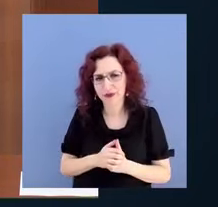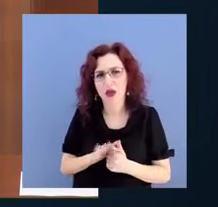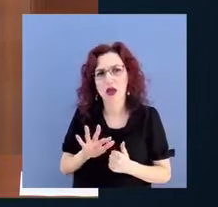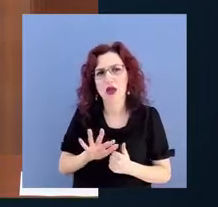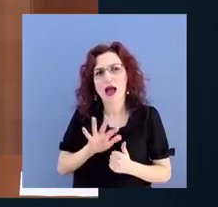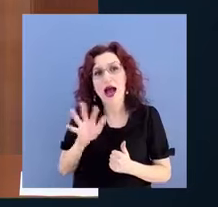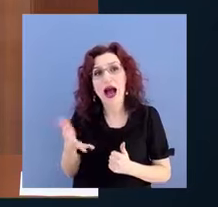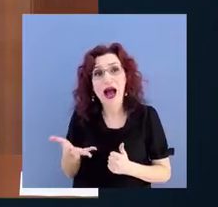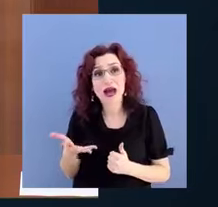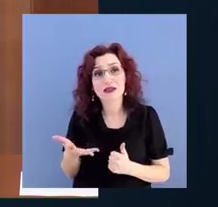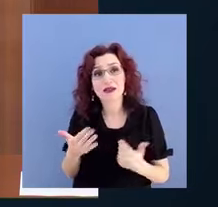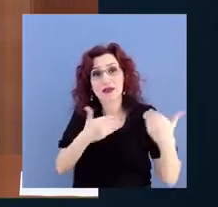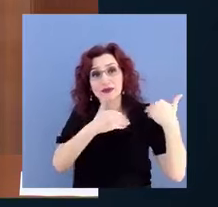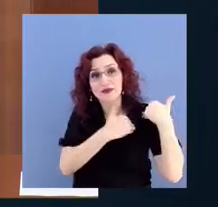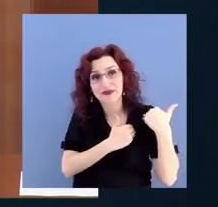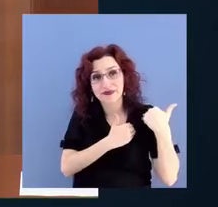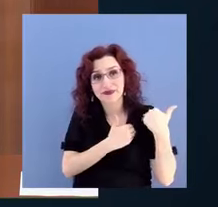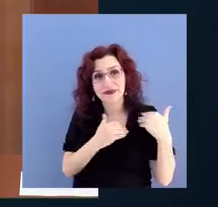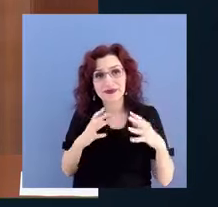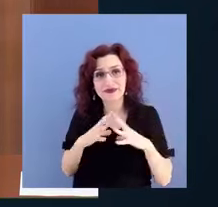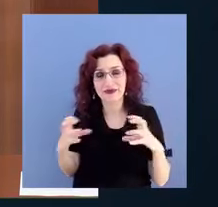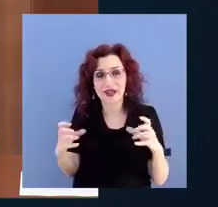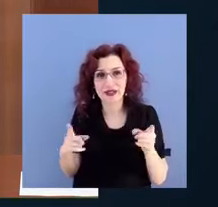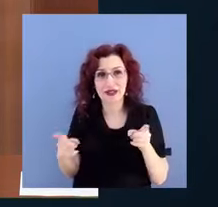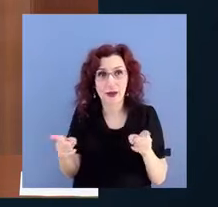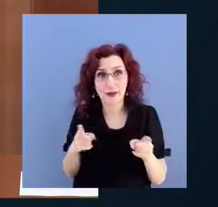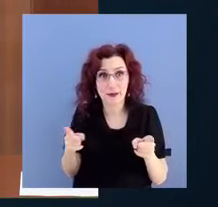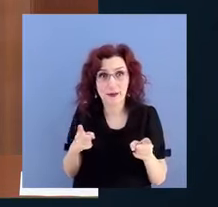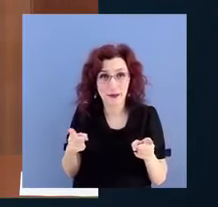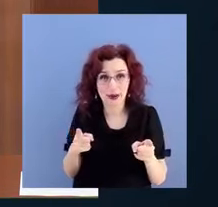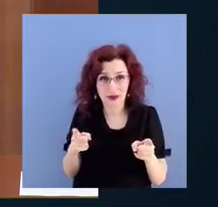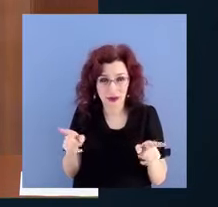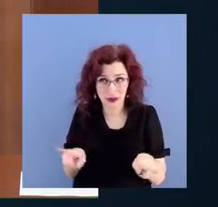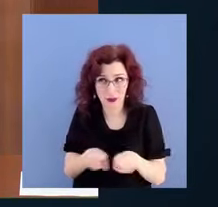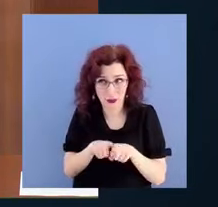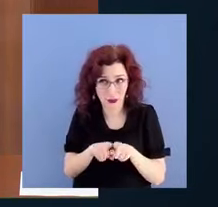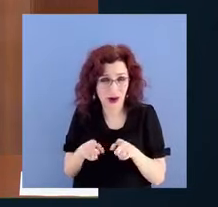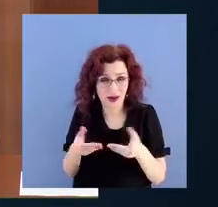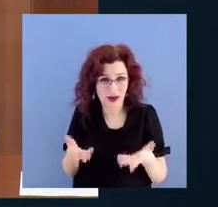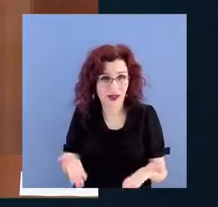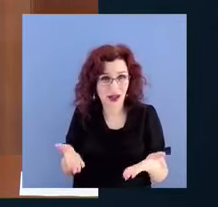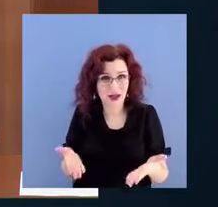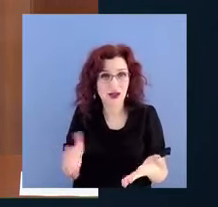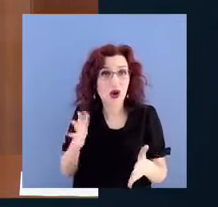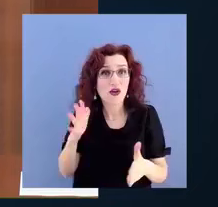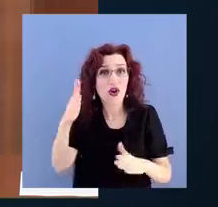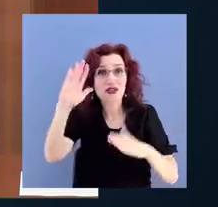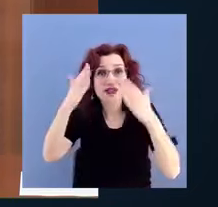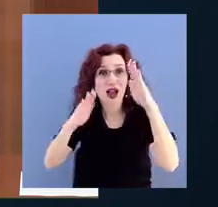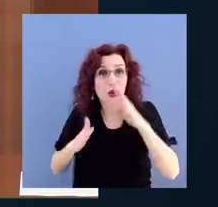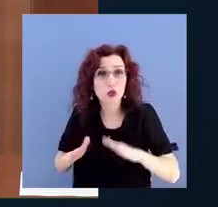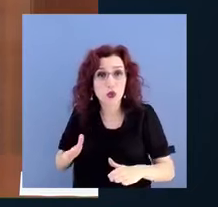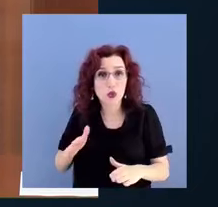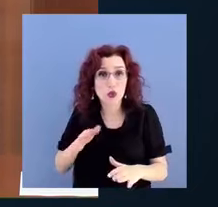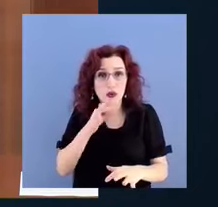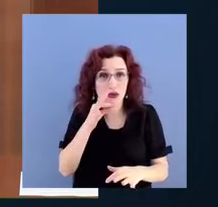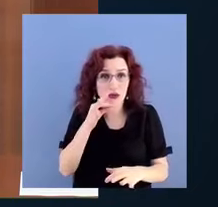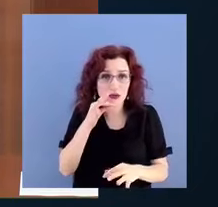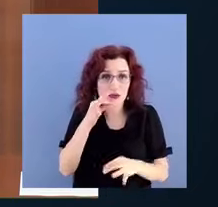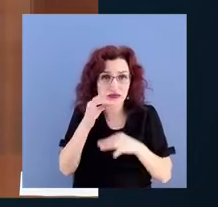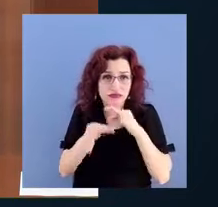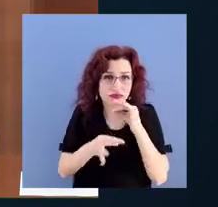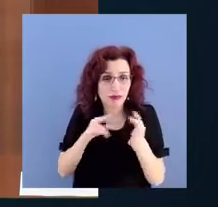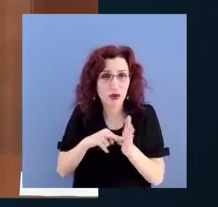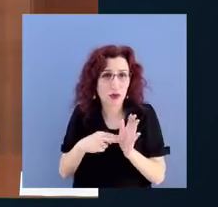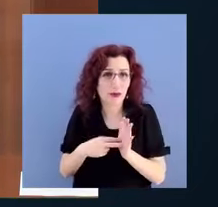dell'ente molto importante in un momento come questo in cui probabilmente in autunno parleremo di problemi seri che riguardano l'occupazione è